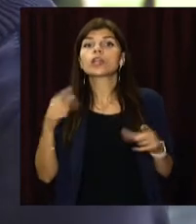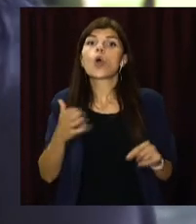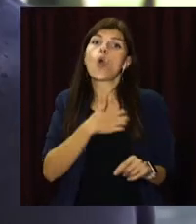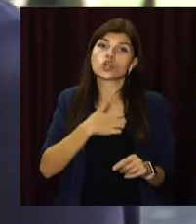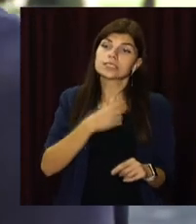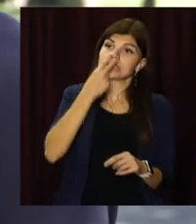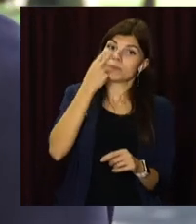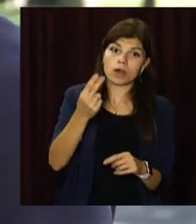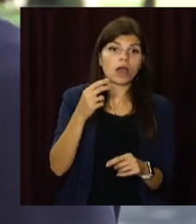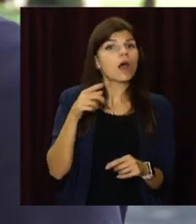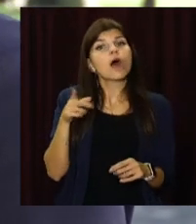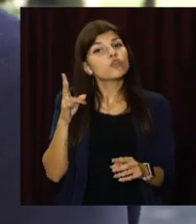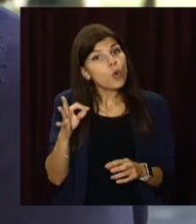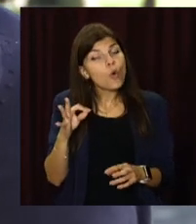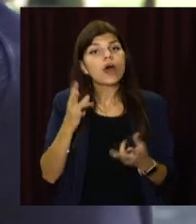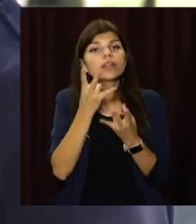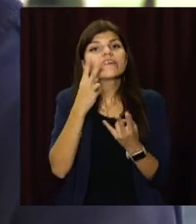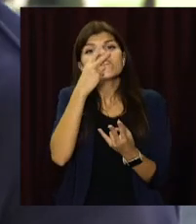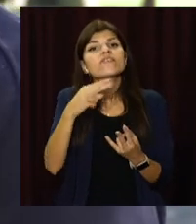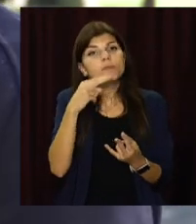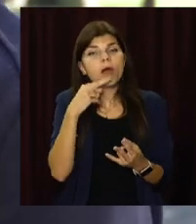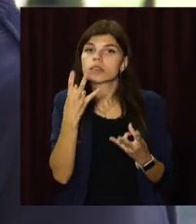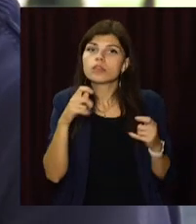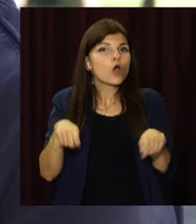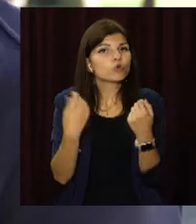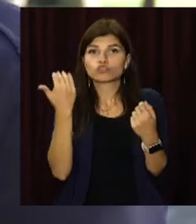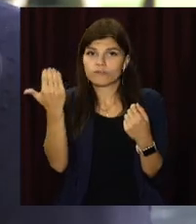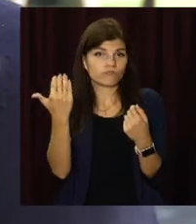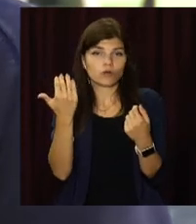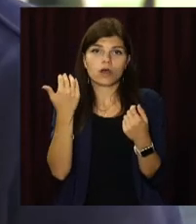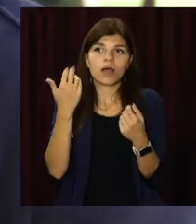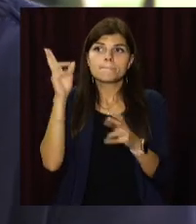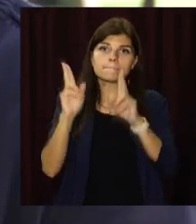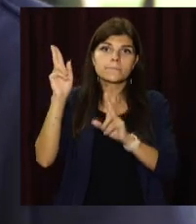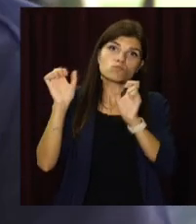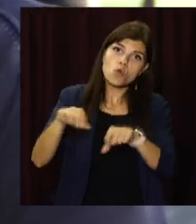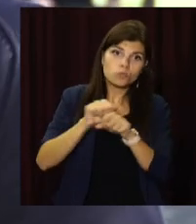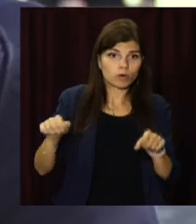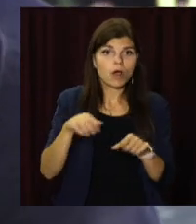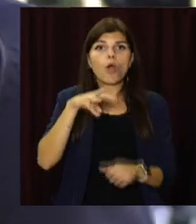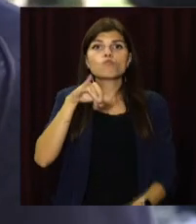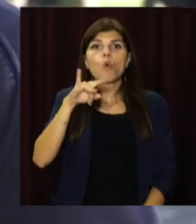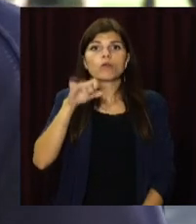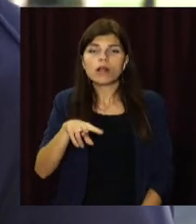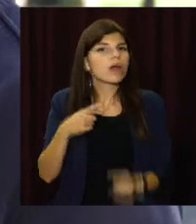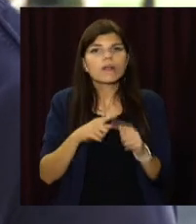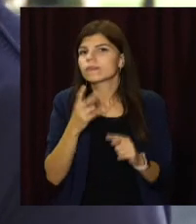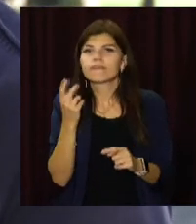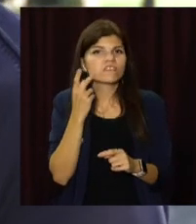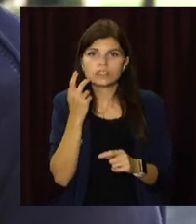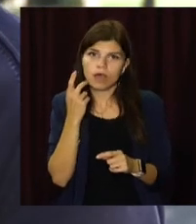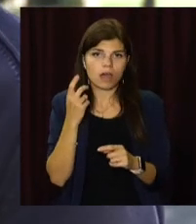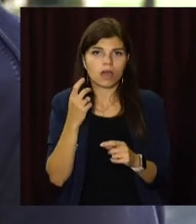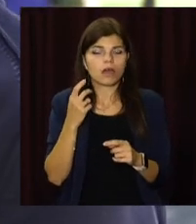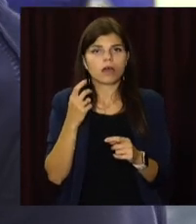нарисовать, не нарушит ли он этот меморандум и все. В любом случае, мурал это не всегда украшает город. Да, тут надо очень